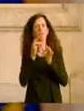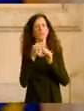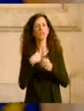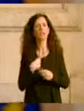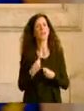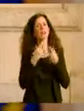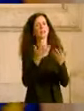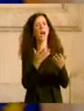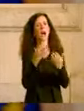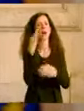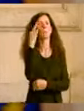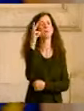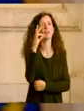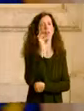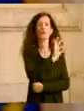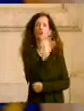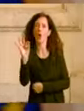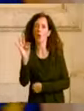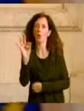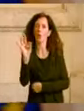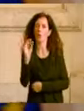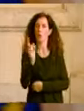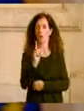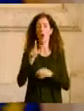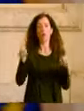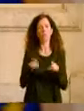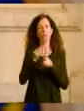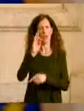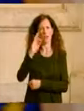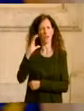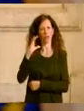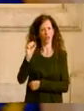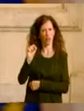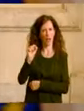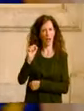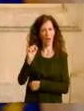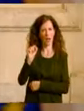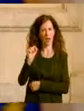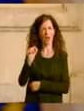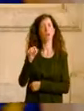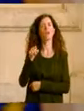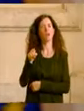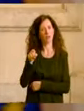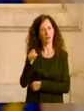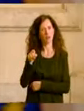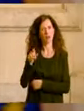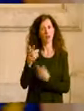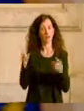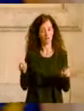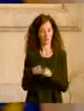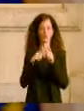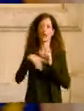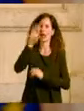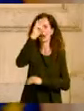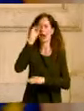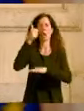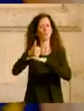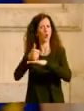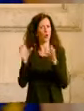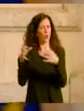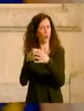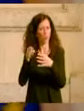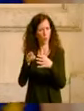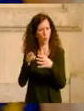qualcuno. Teniamo conto che nel caso di FCA stiamo comunque parlando, al di là della capogruppo